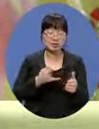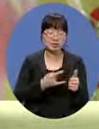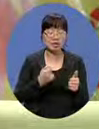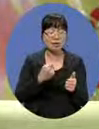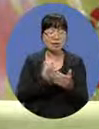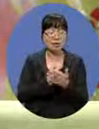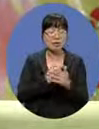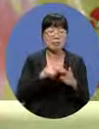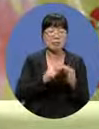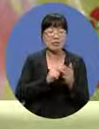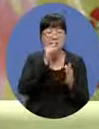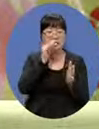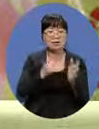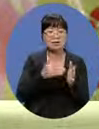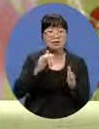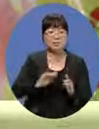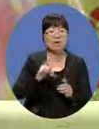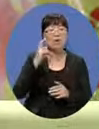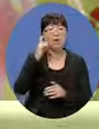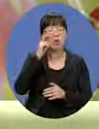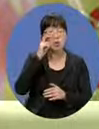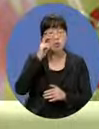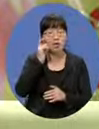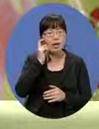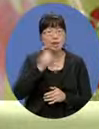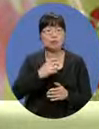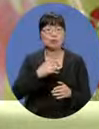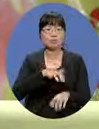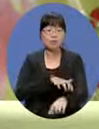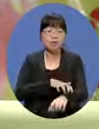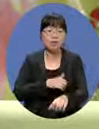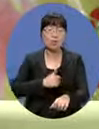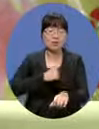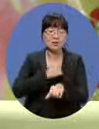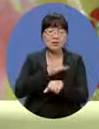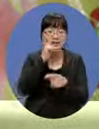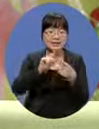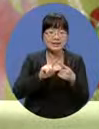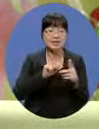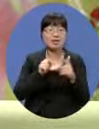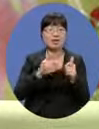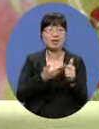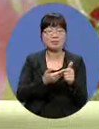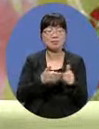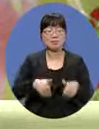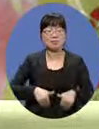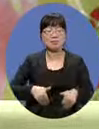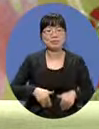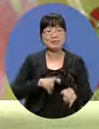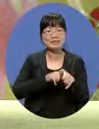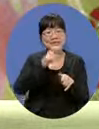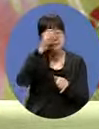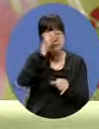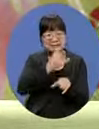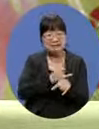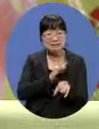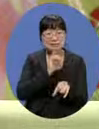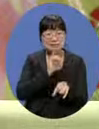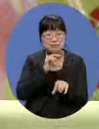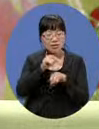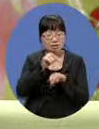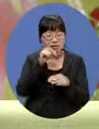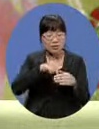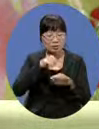할 수도 있지만 내 아이가 왜 화가 났을까, 왜 불편했을까 그 마음을 좀 알아보셔야 될 것 같고요. 아이들의 심리, 떼쓰는 아이들의 진짜 속마음을